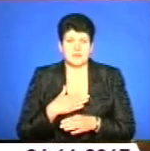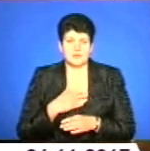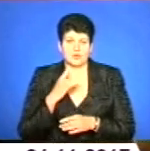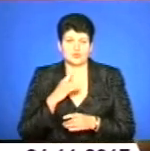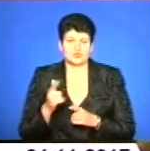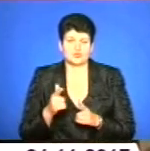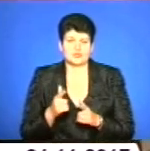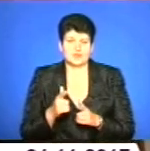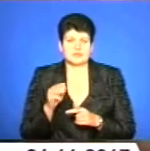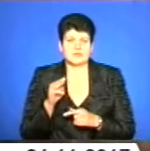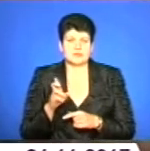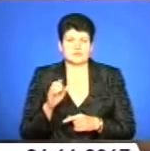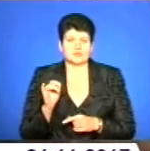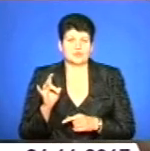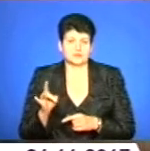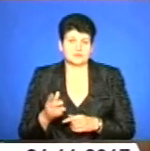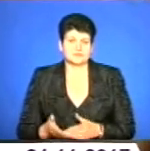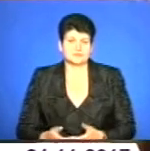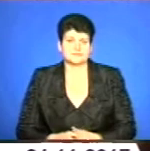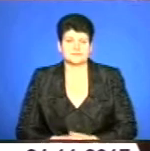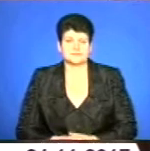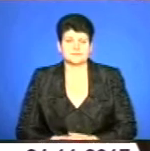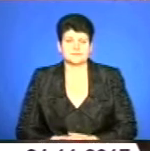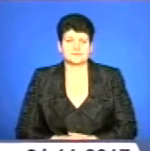готується. Тарас Бурак, Андрій Бодак, Вісті ТТБ.